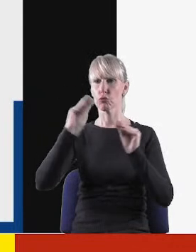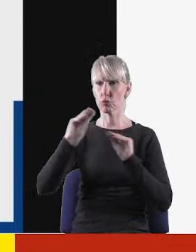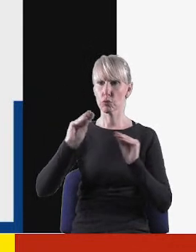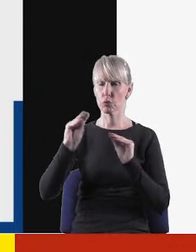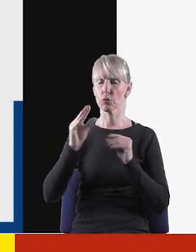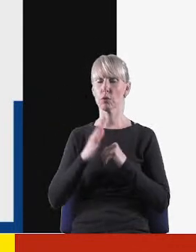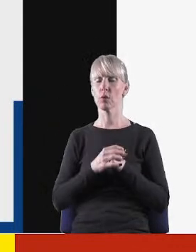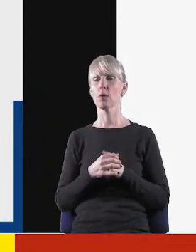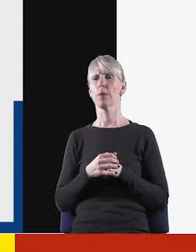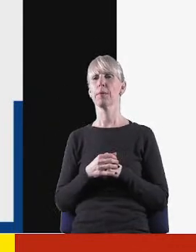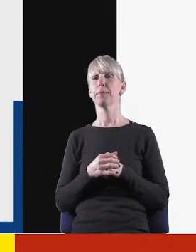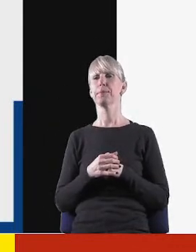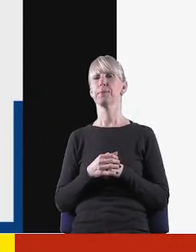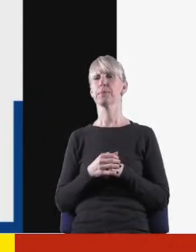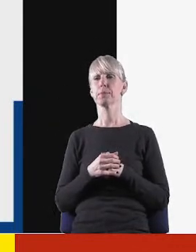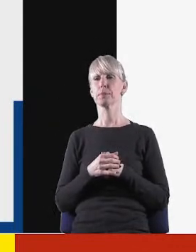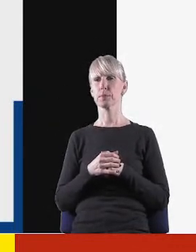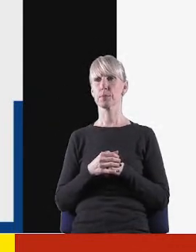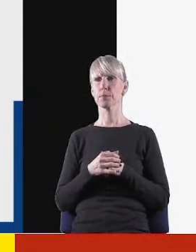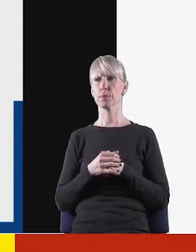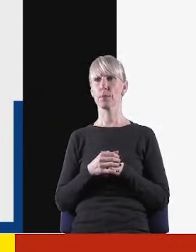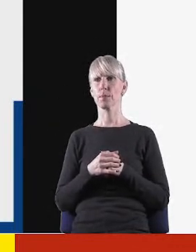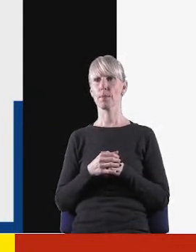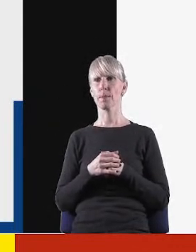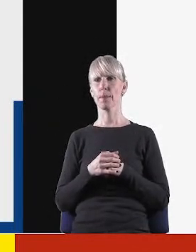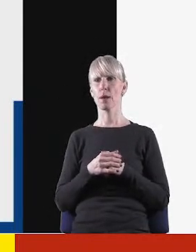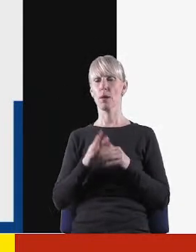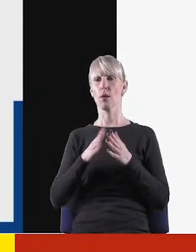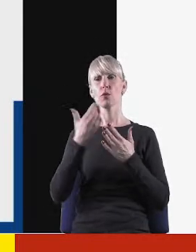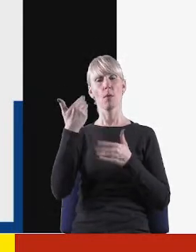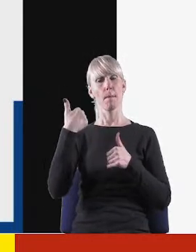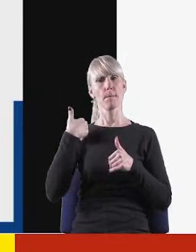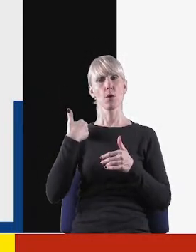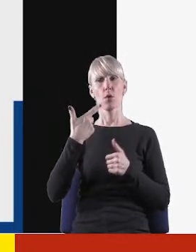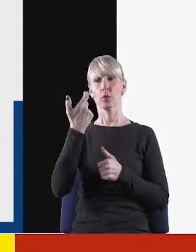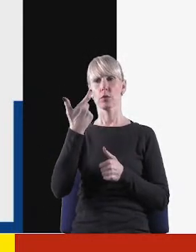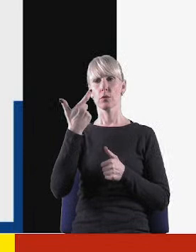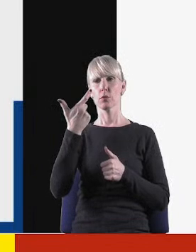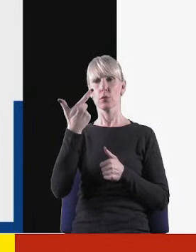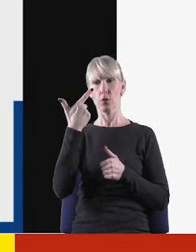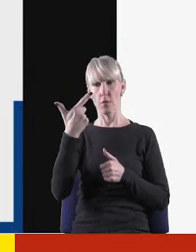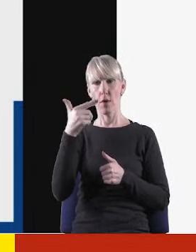przez nasze placówki edukacyjne wzięło udział